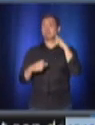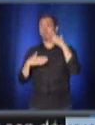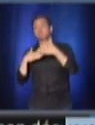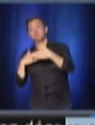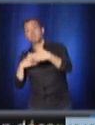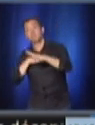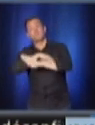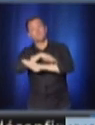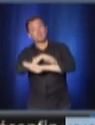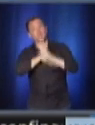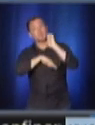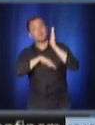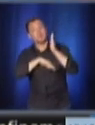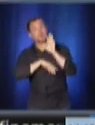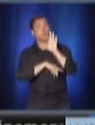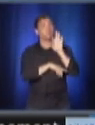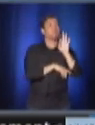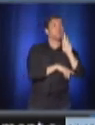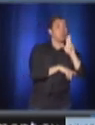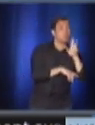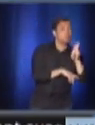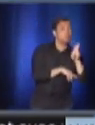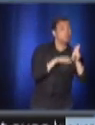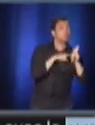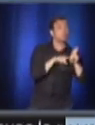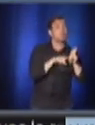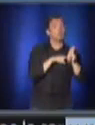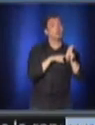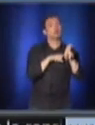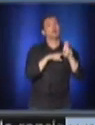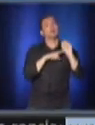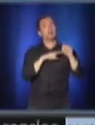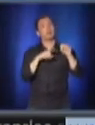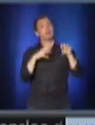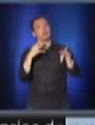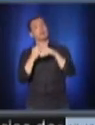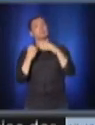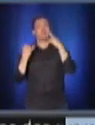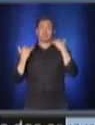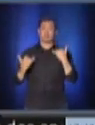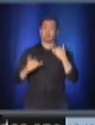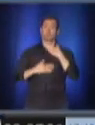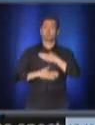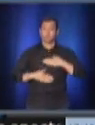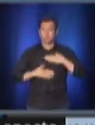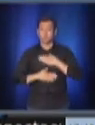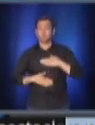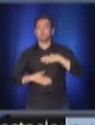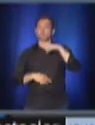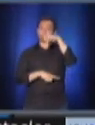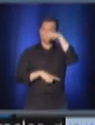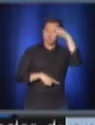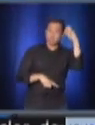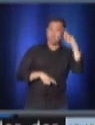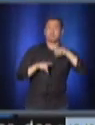la saison de la grippe, s'il vous plaît. Ayons du plaisir